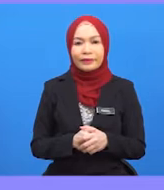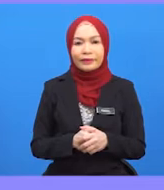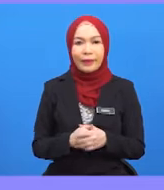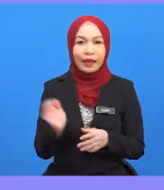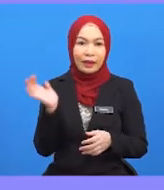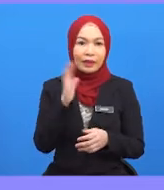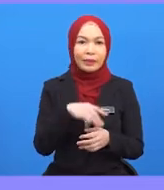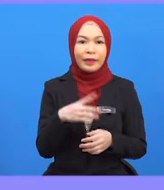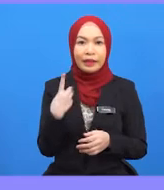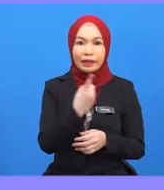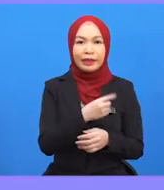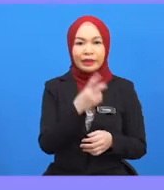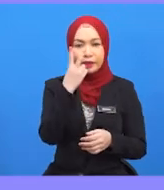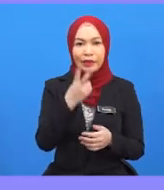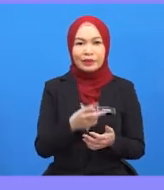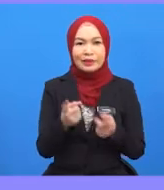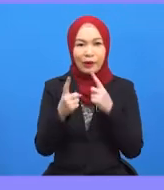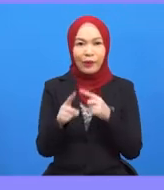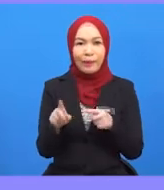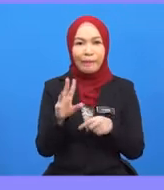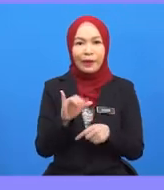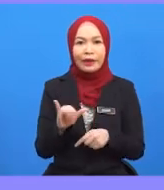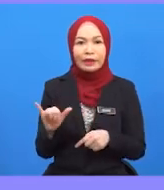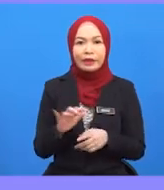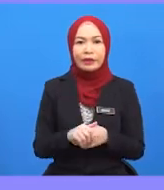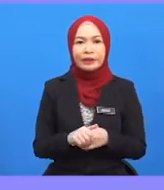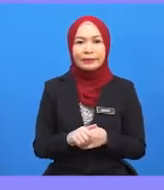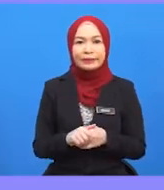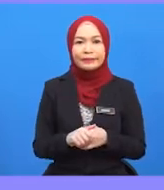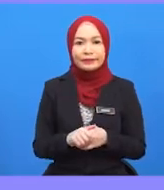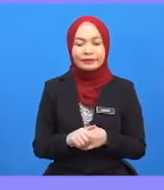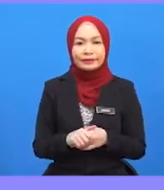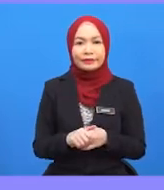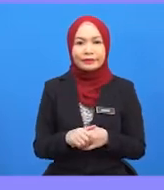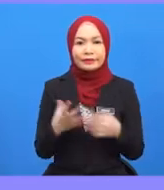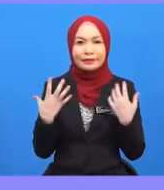Okey, mari kita semak jawapan anda. Okey, apa langkah yang pertama?